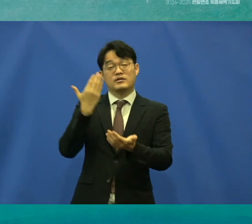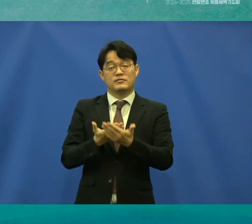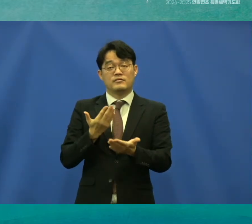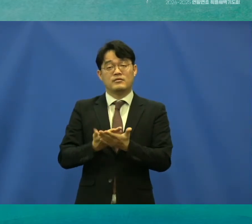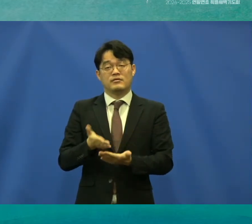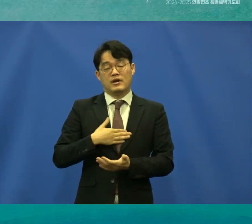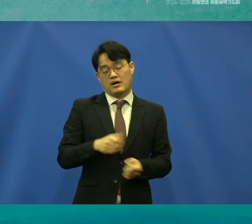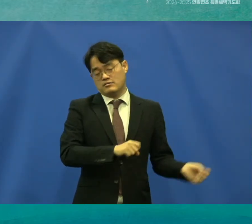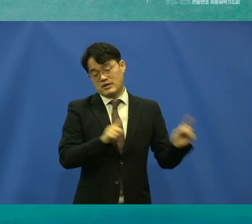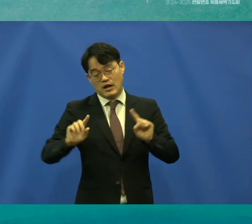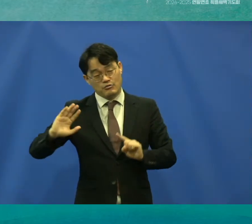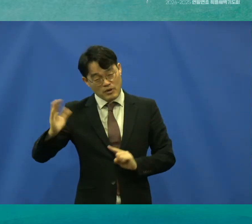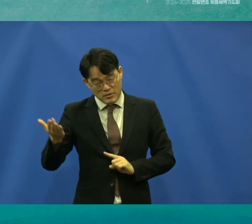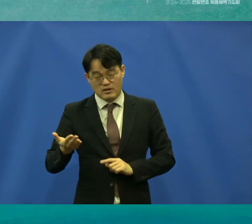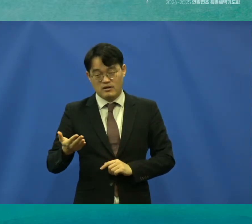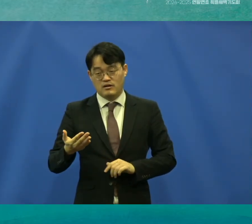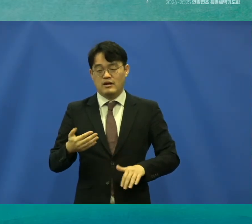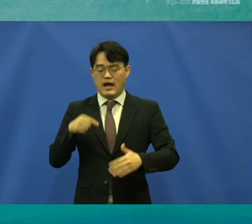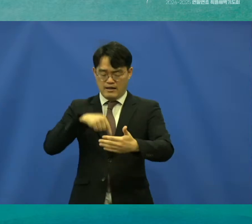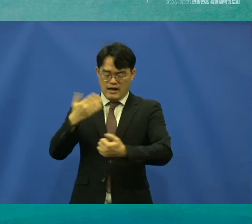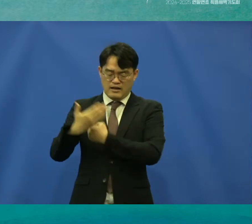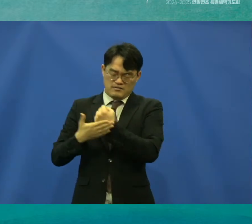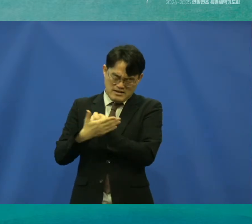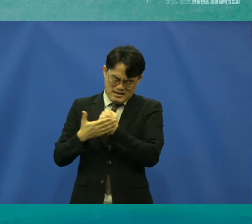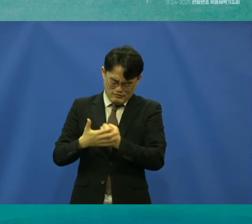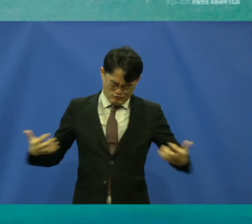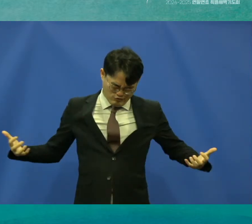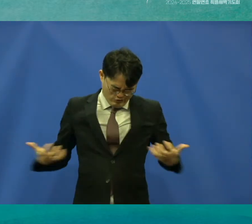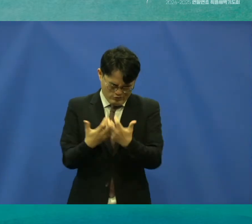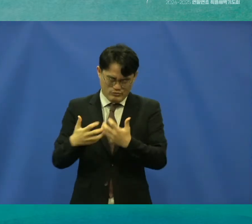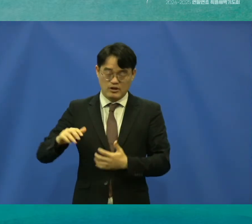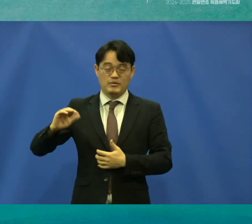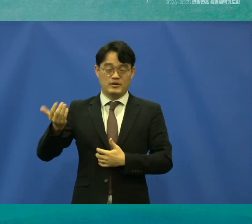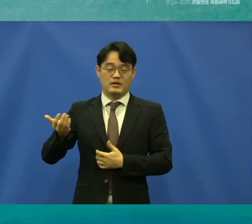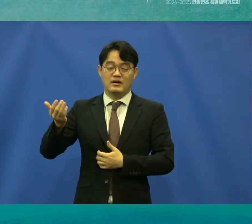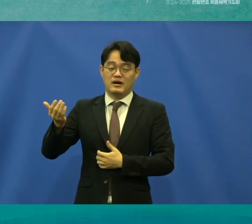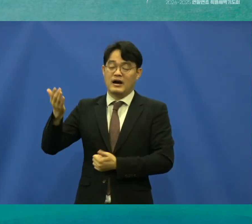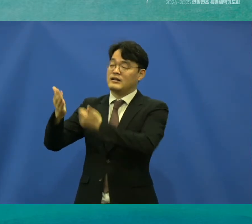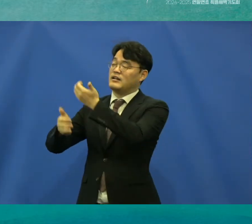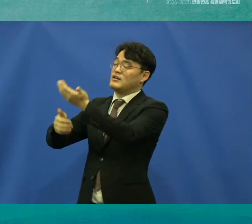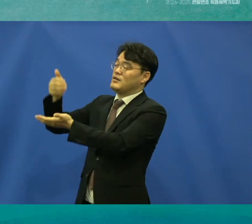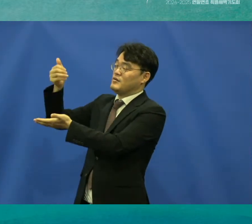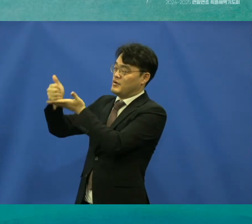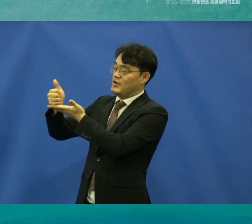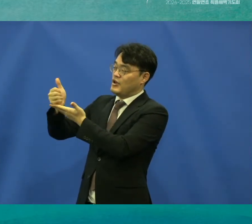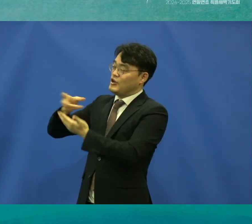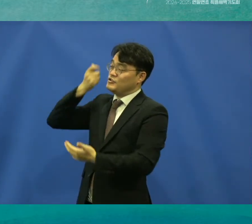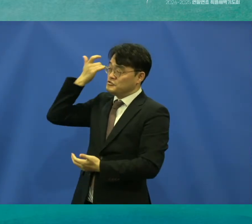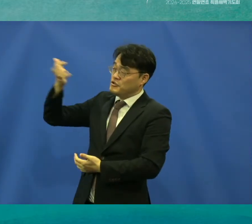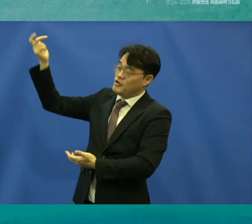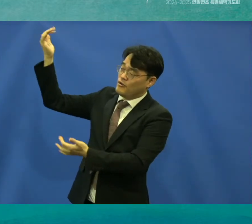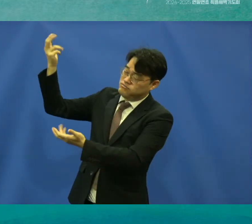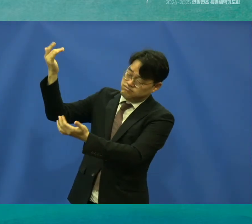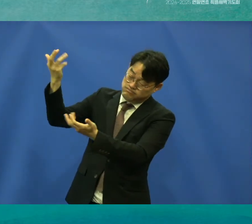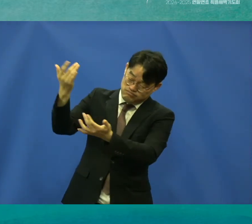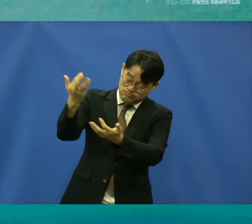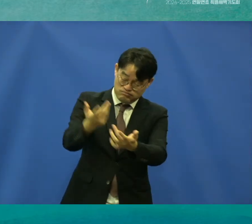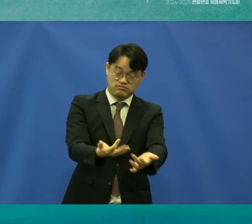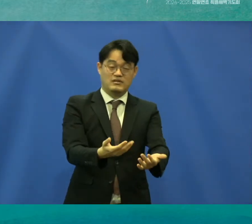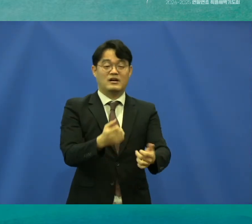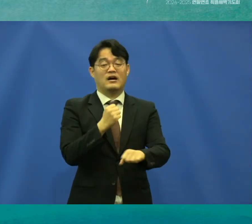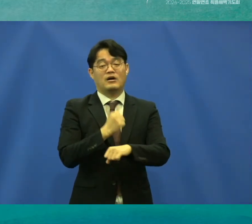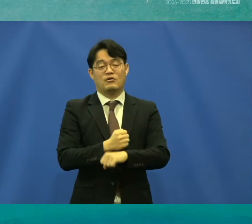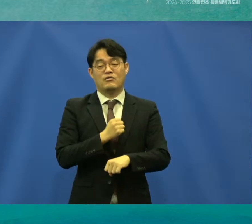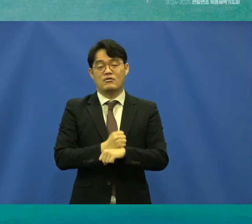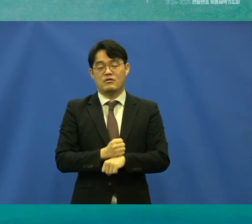합니다. 내 안에 하나님의 은혜가 임해야 합니다. 하나님의 공동체에 주의 성령이 불꽃처럼 바람처럼 임하시고